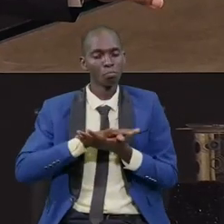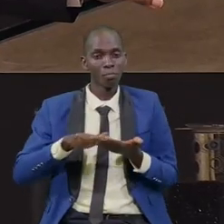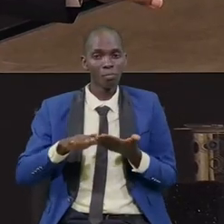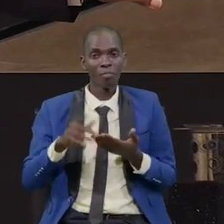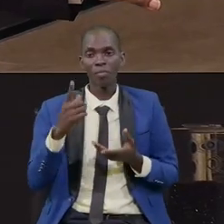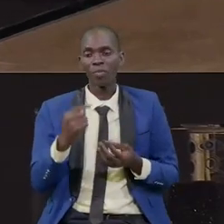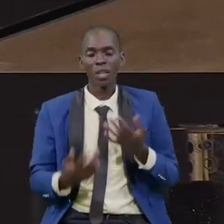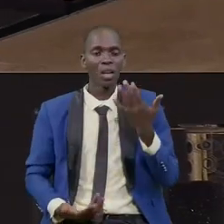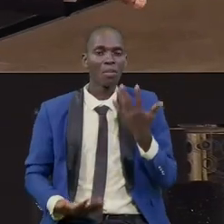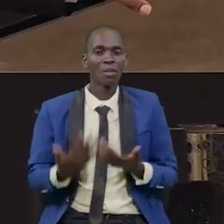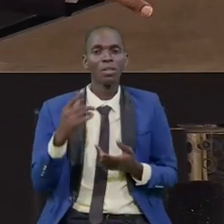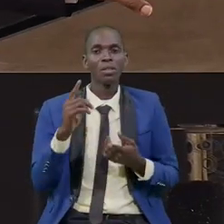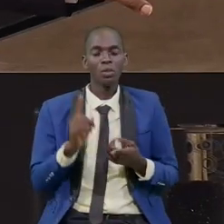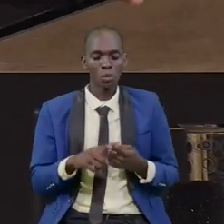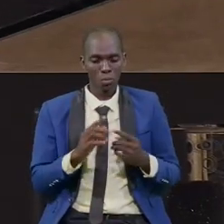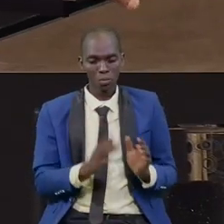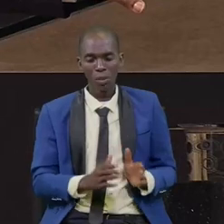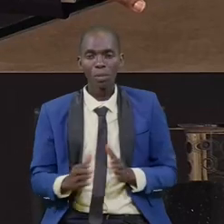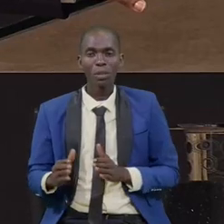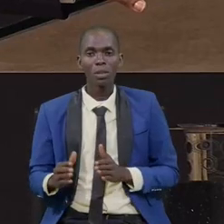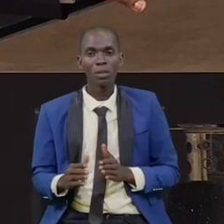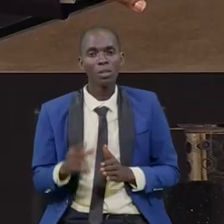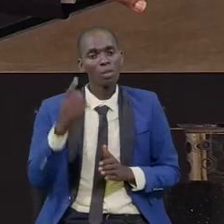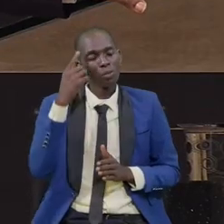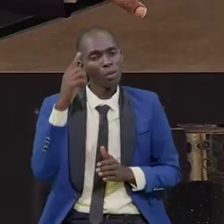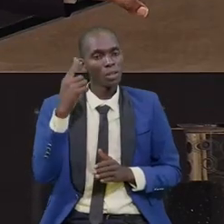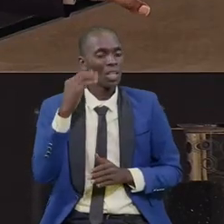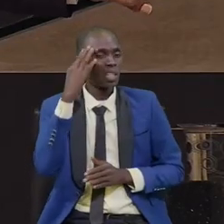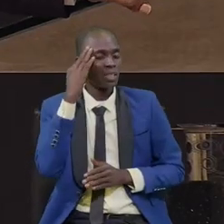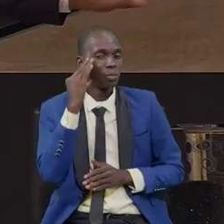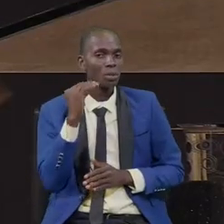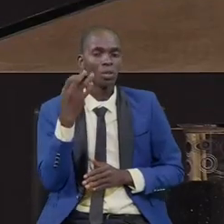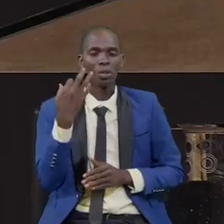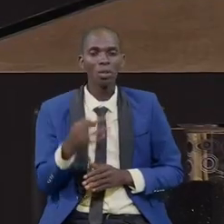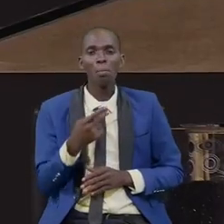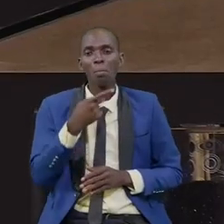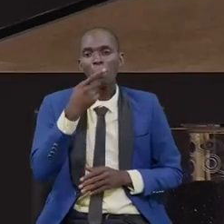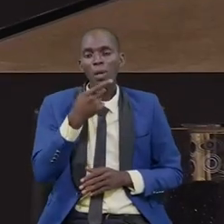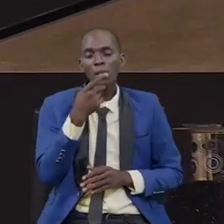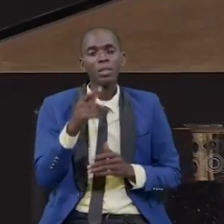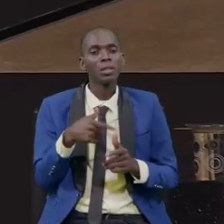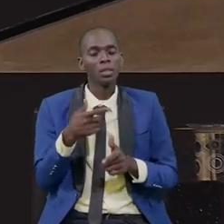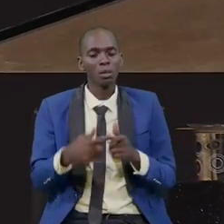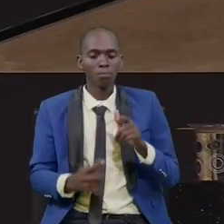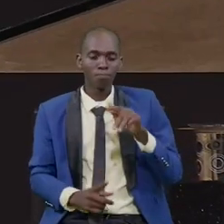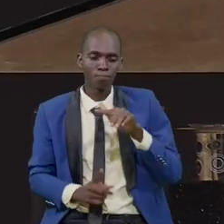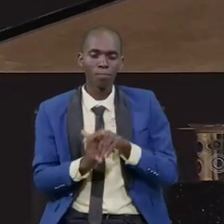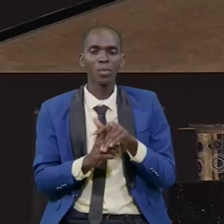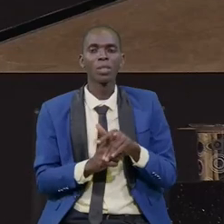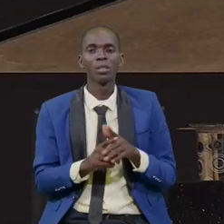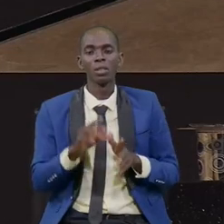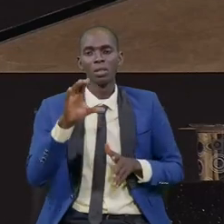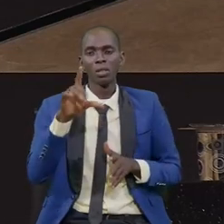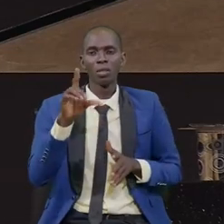nettoie, le feu pour les préparer pour l'expérience de la Pentecôte. Des